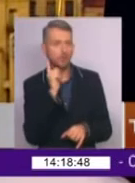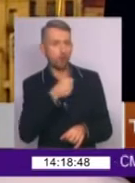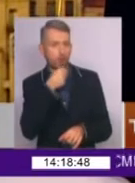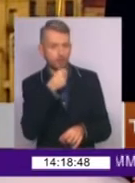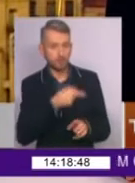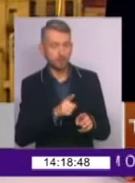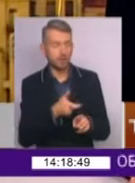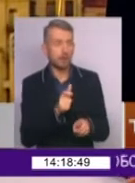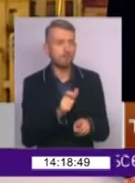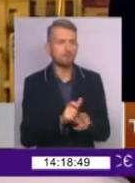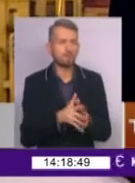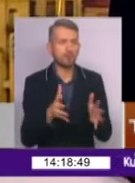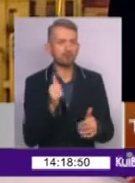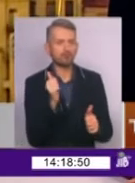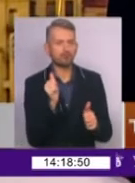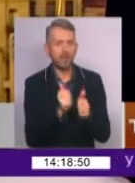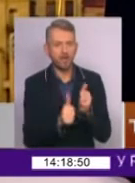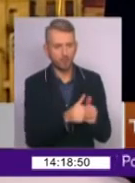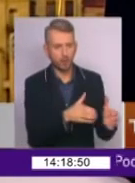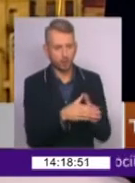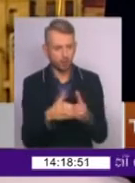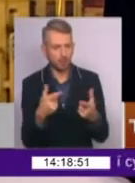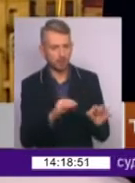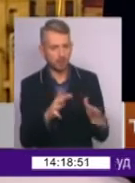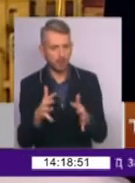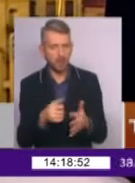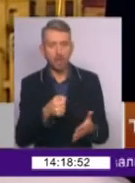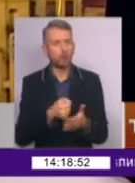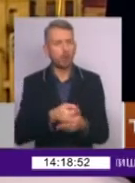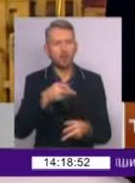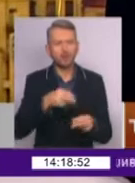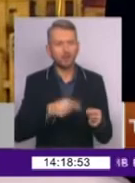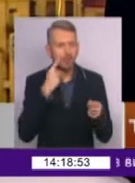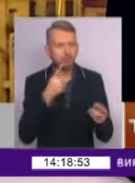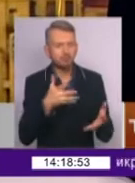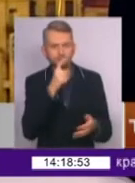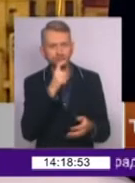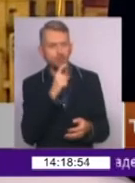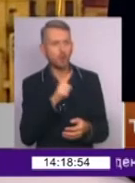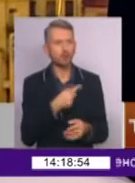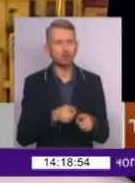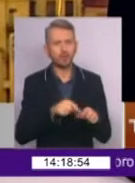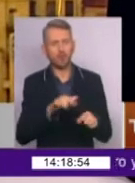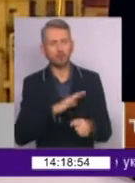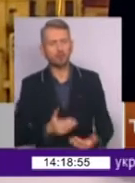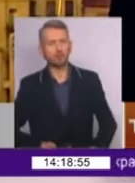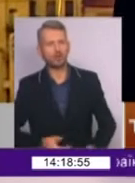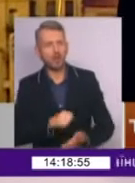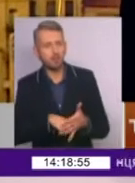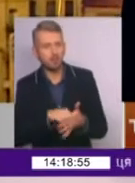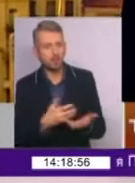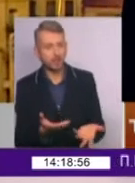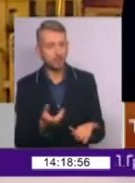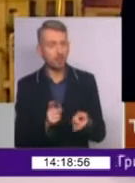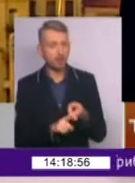Це найбільш часті групи, в яких трапляються. До кінця теж не з'ясовано, чому це. Можуть бути соціальні фактори з цим пов'язані, тому